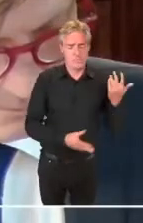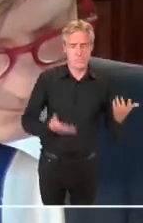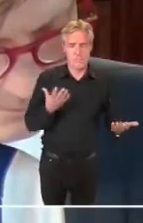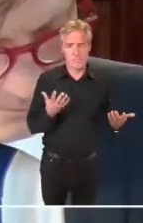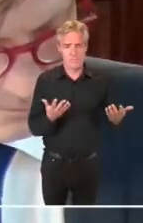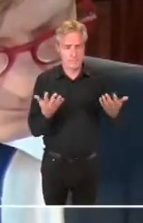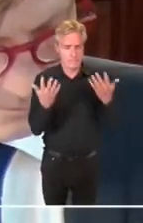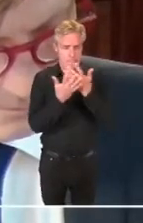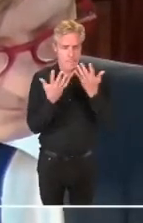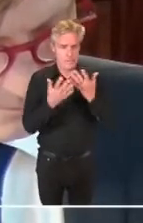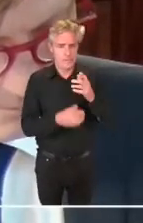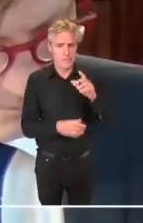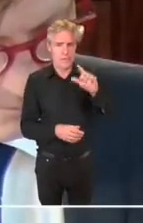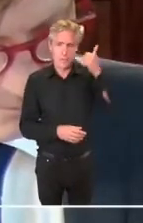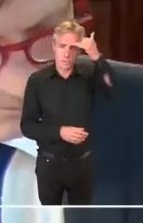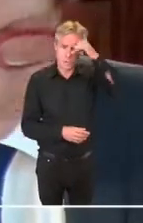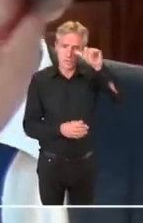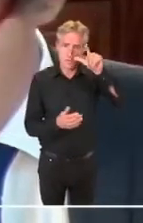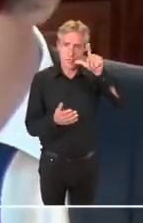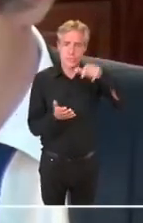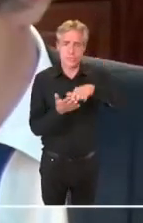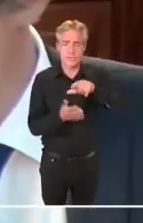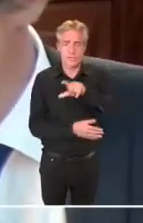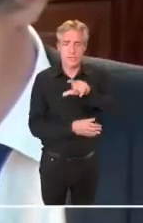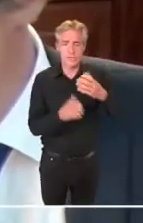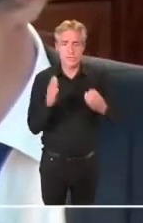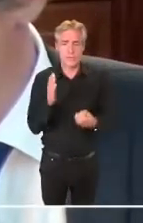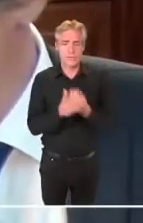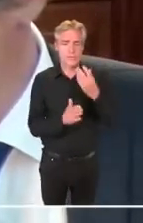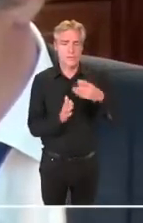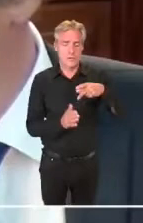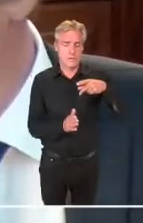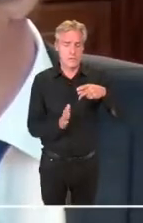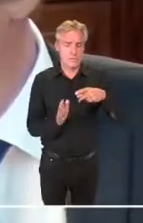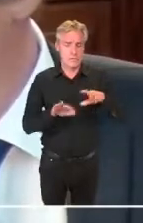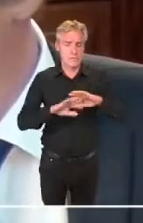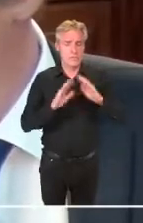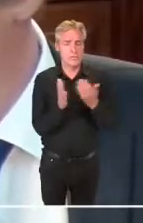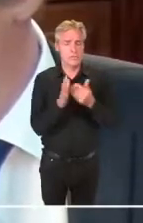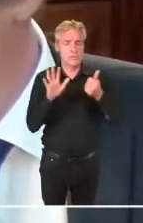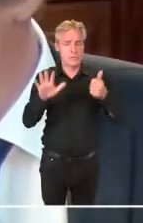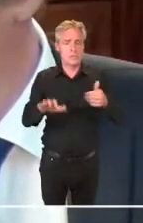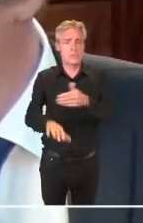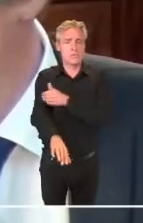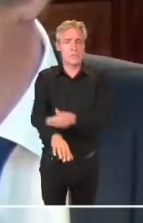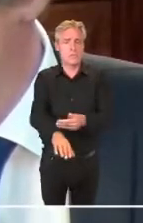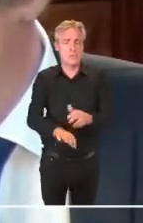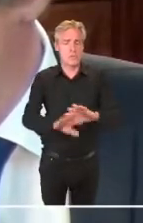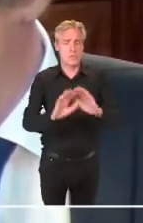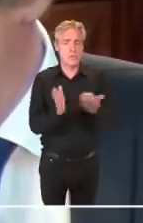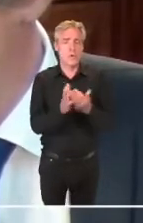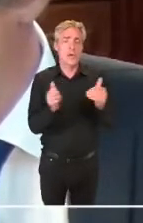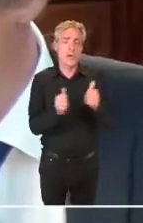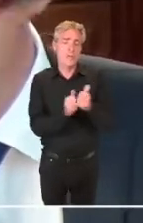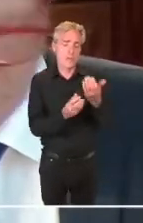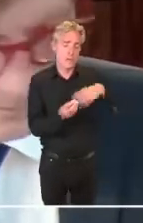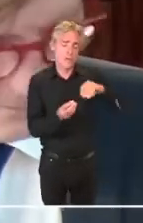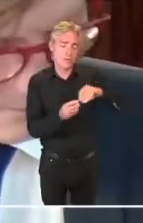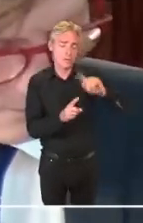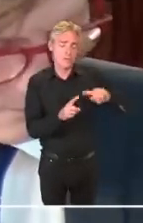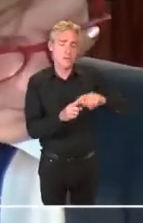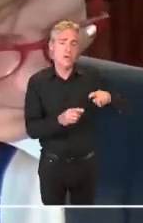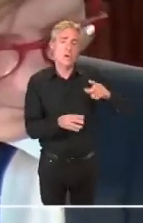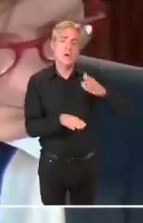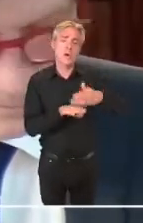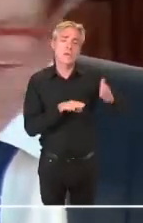Et en juillet 2022, une nouvelle AP est créée pour un montant de 6 millions au total, avec comme précision qu'en crédit de